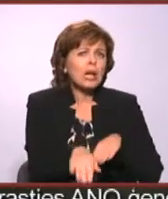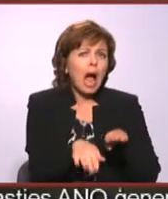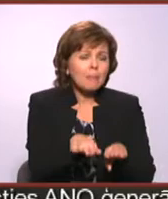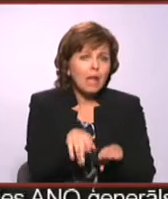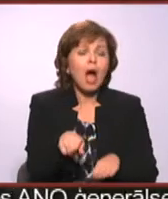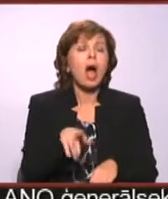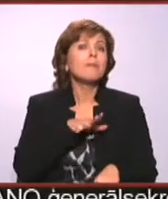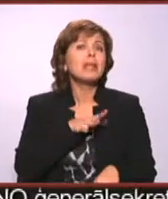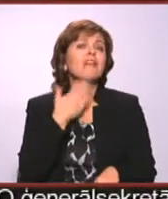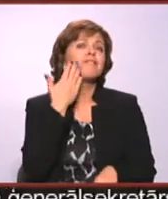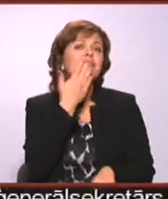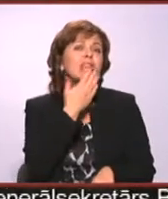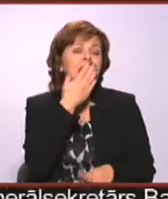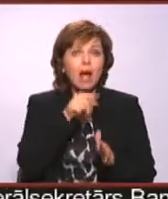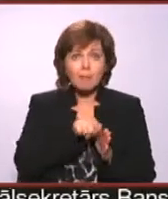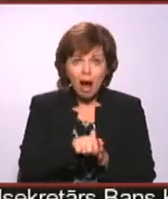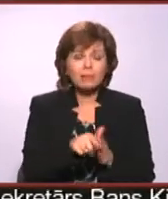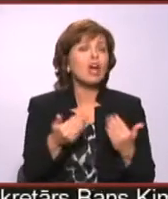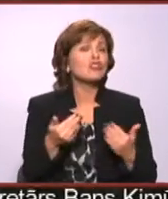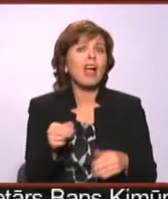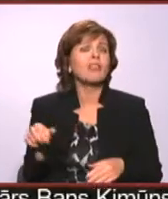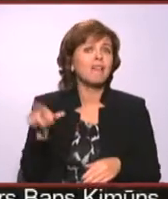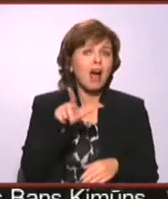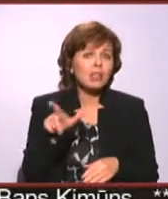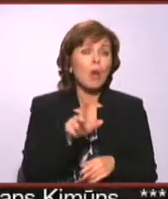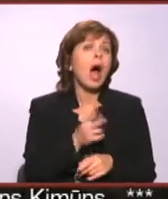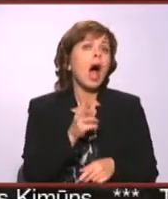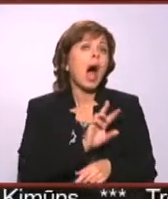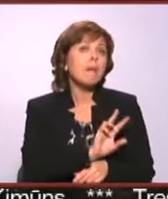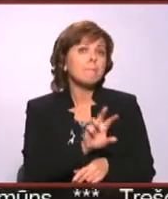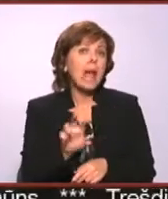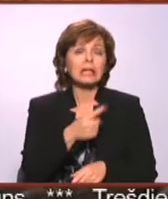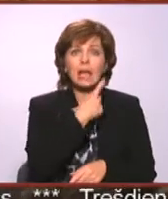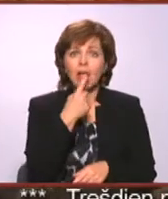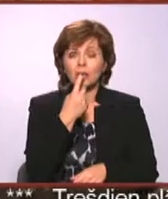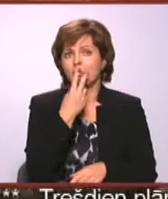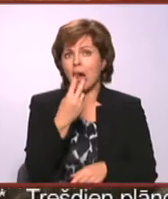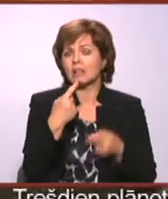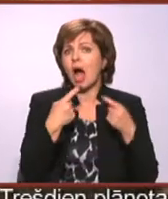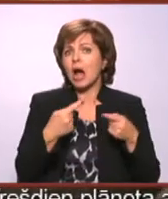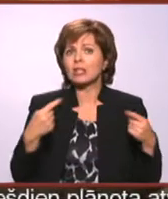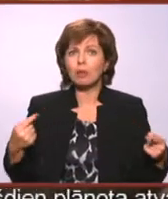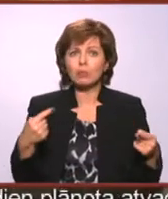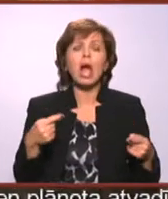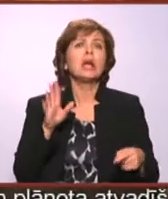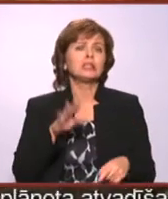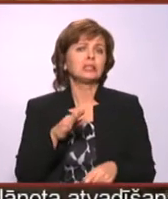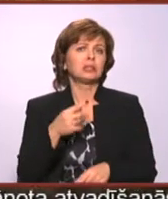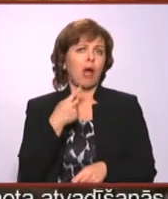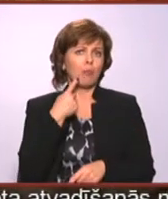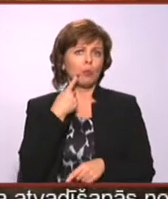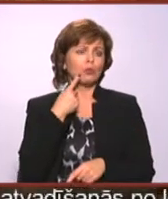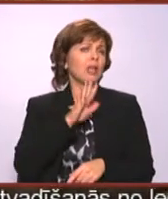vīna pagrabā. Vīna gan šeit vairs nav, bet apmeklētāju acīm paveras dažādi atribūti, kas spēj samulsināt ne